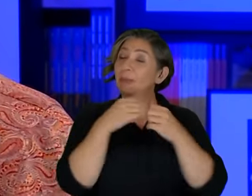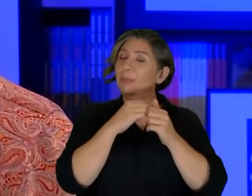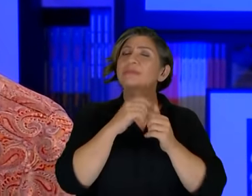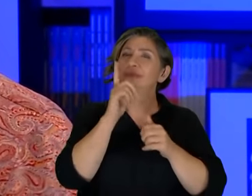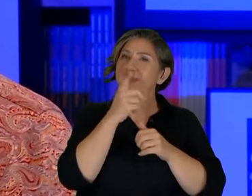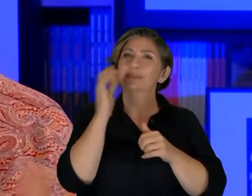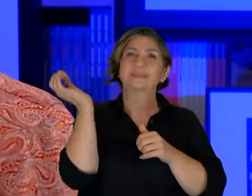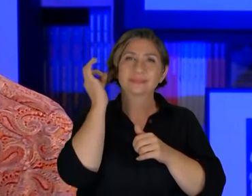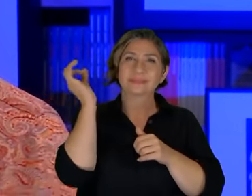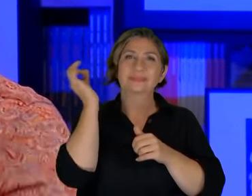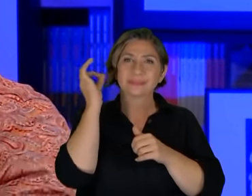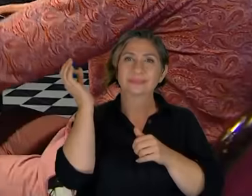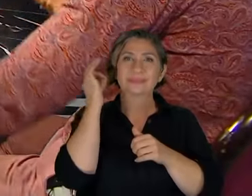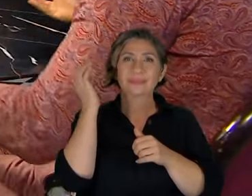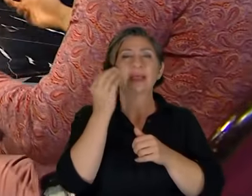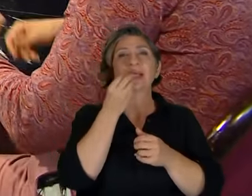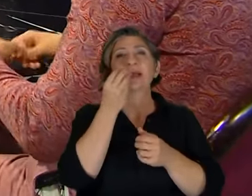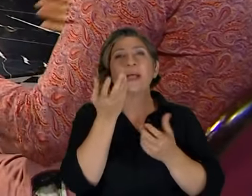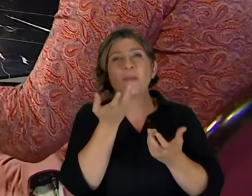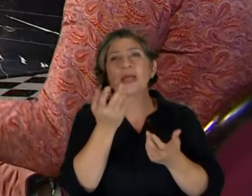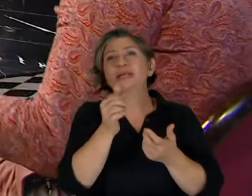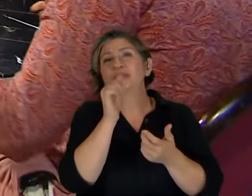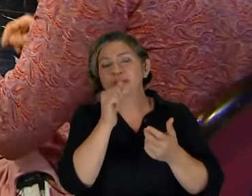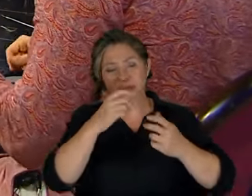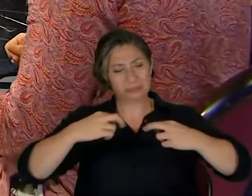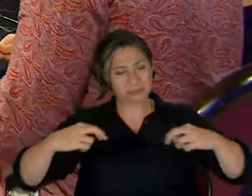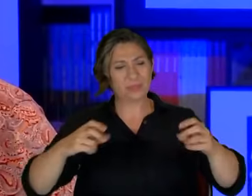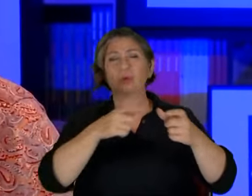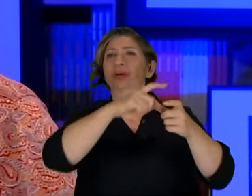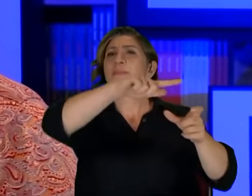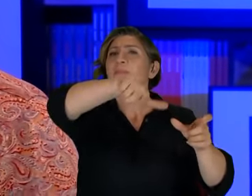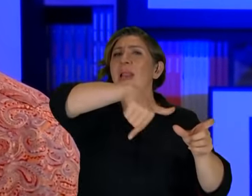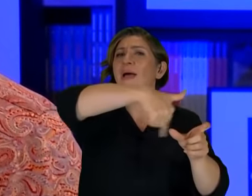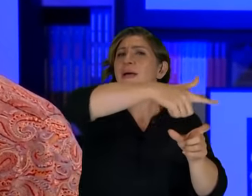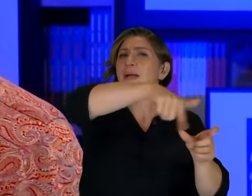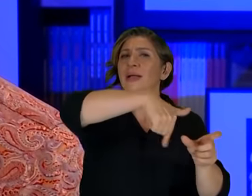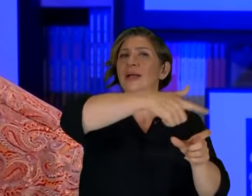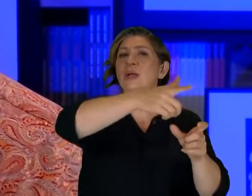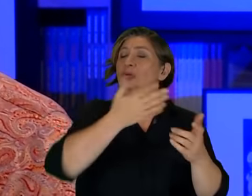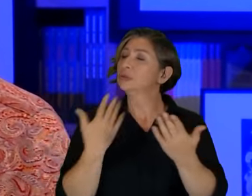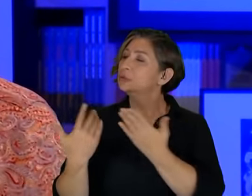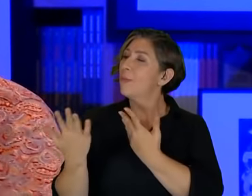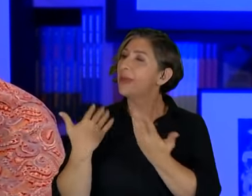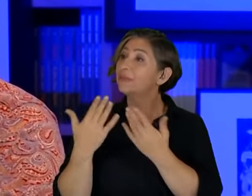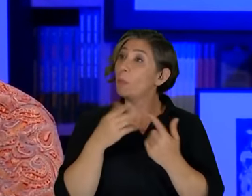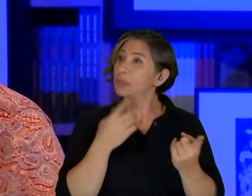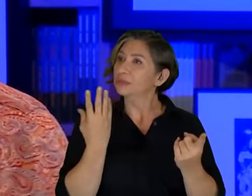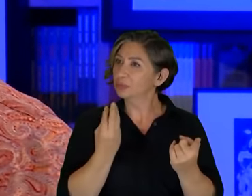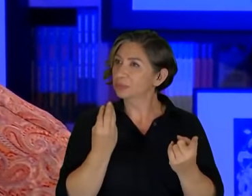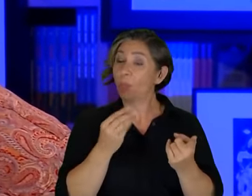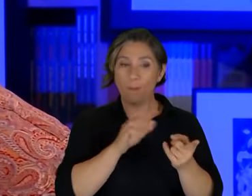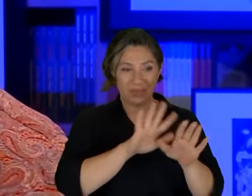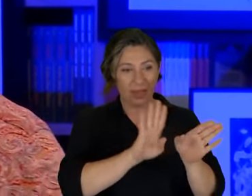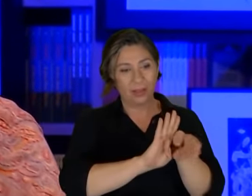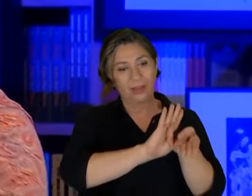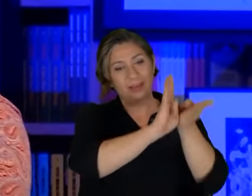işte, neyse işte yemekler, içecekler, ondan sonra işte sonra sohbet ediliyor, nasıldı bir taraf, çünkü o